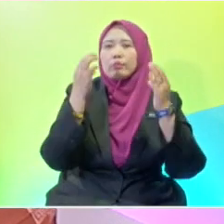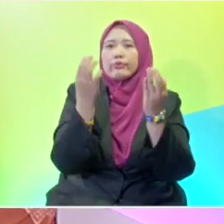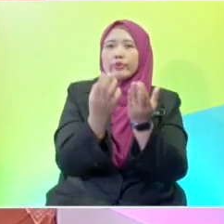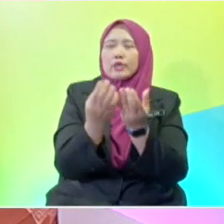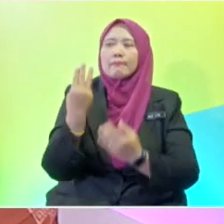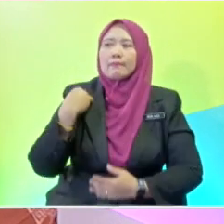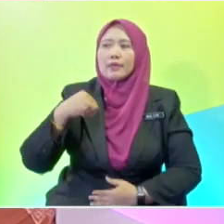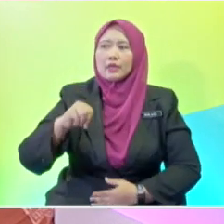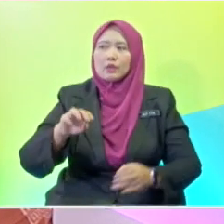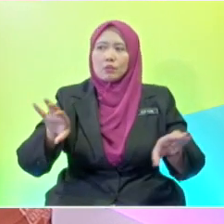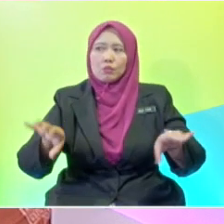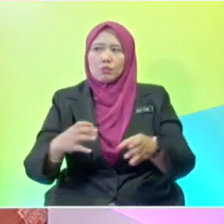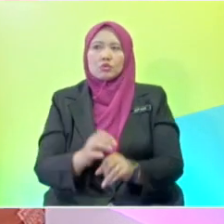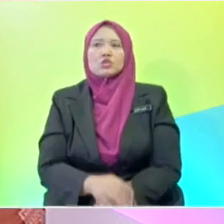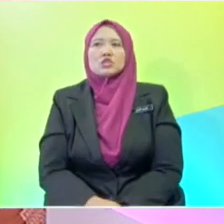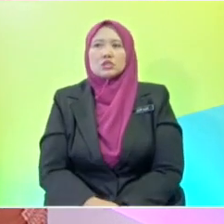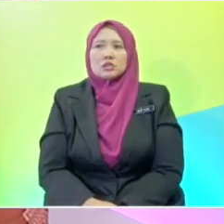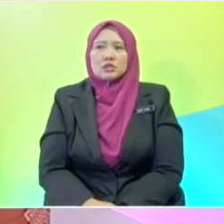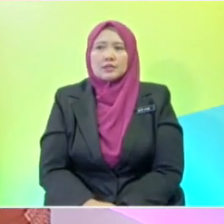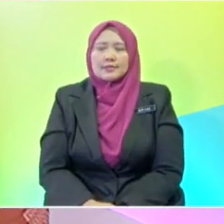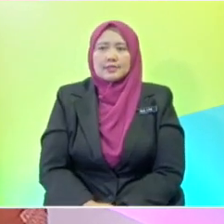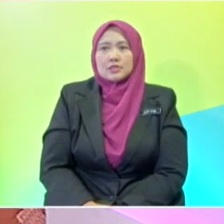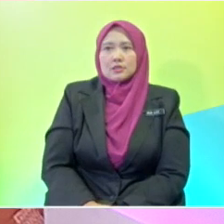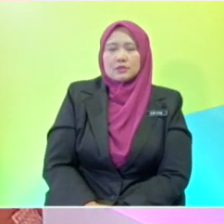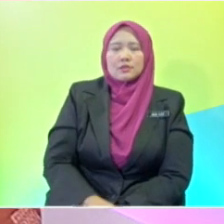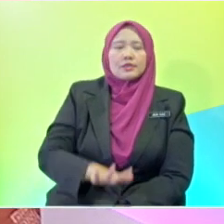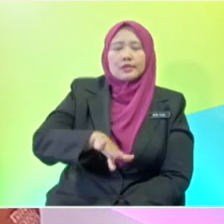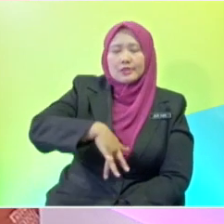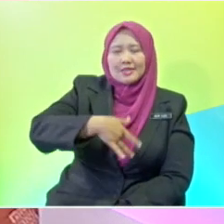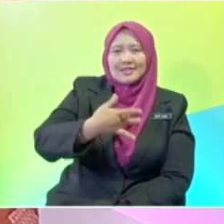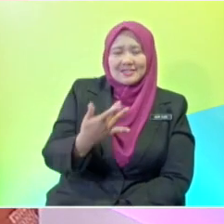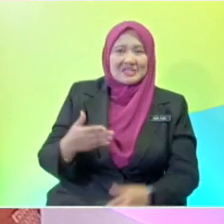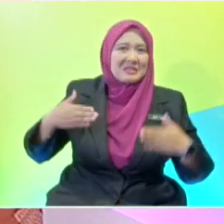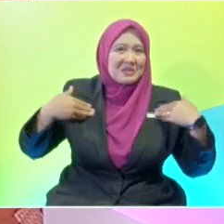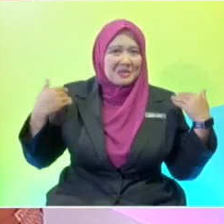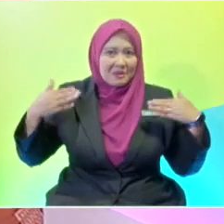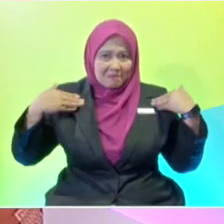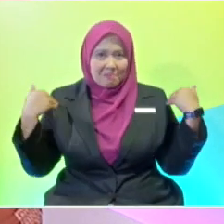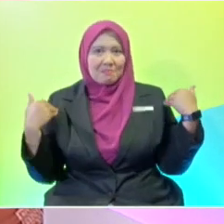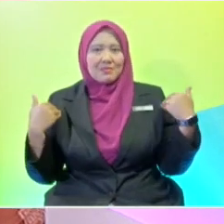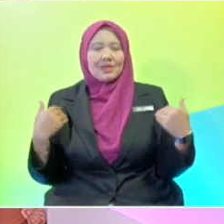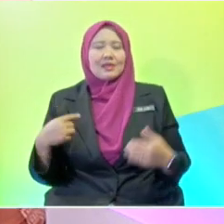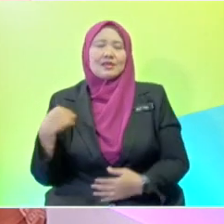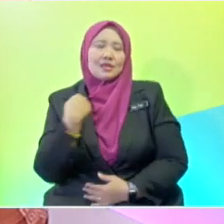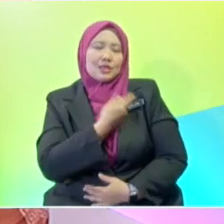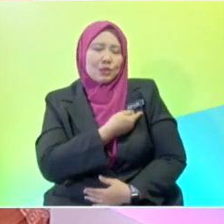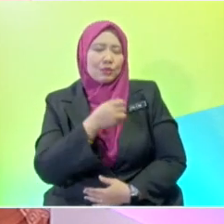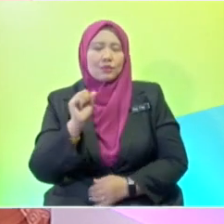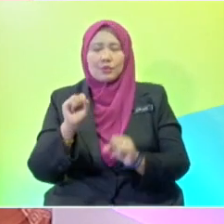dan memang keseruan akan tergambar dan juga kita boleh zahirkan